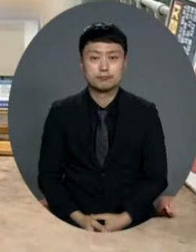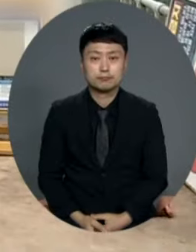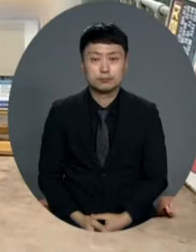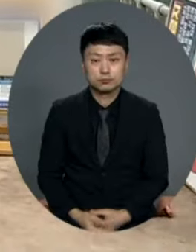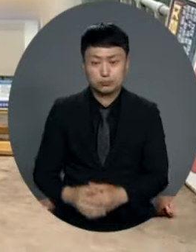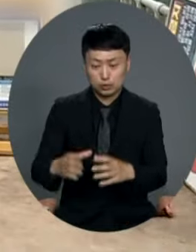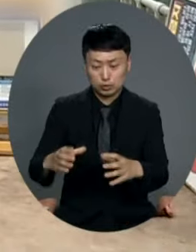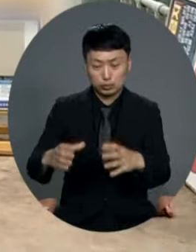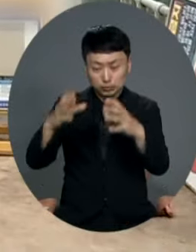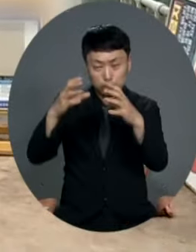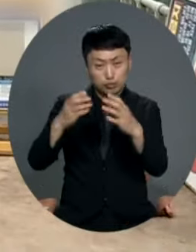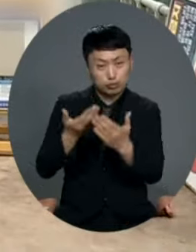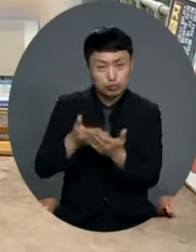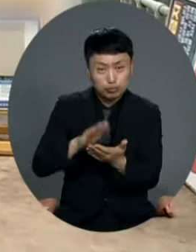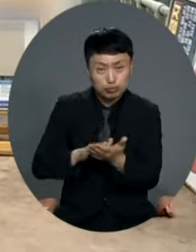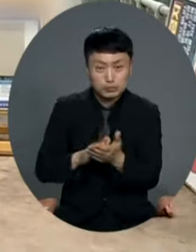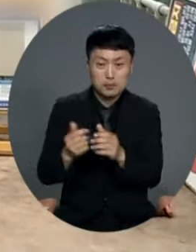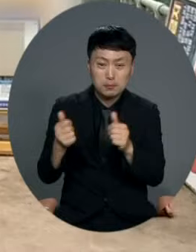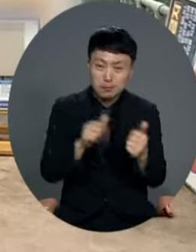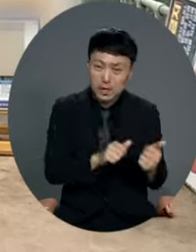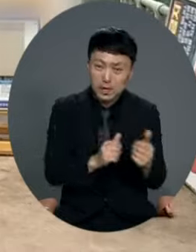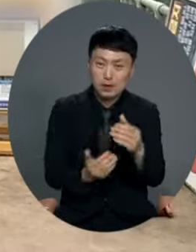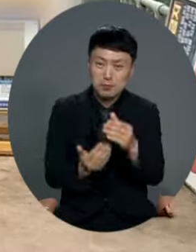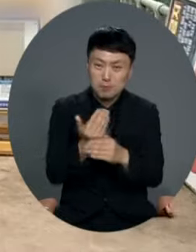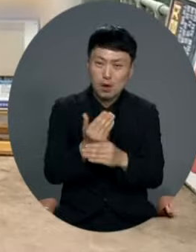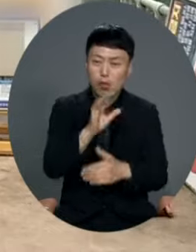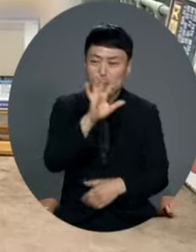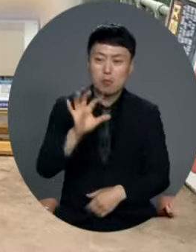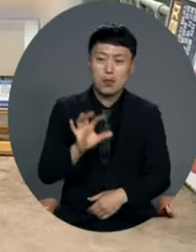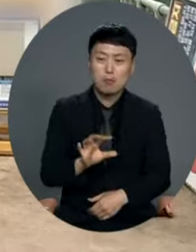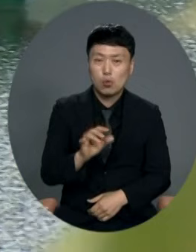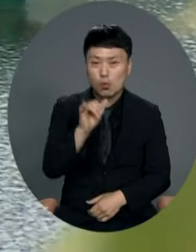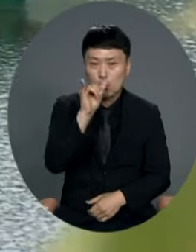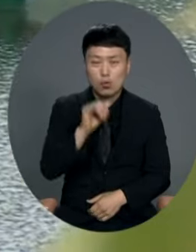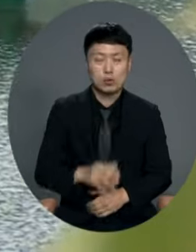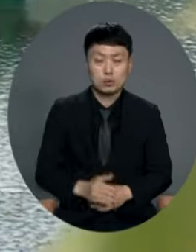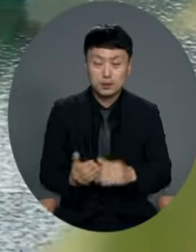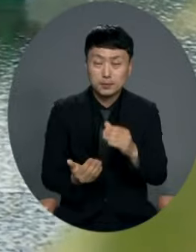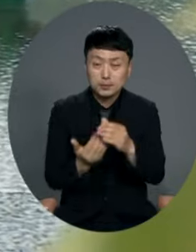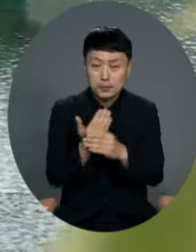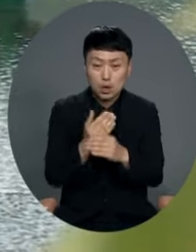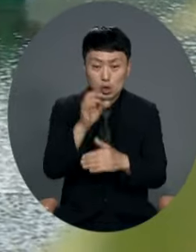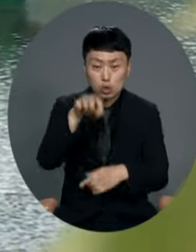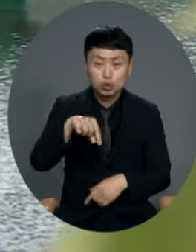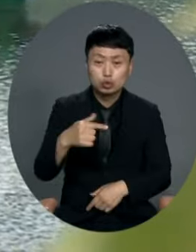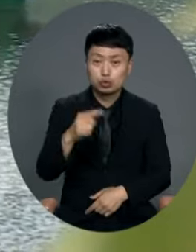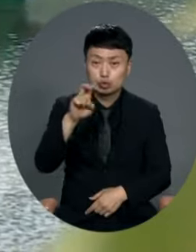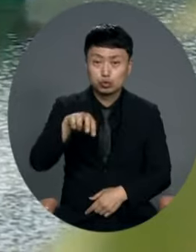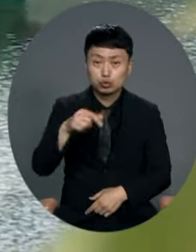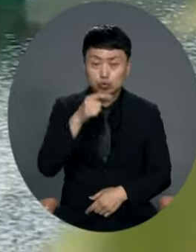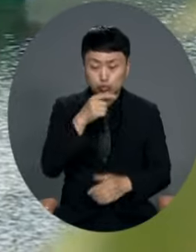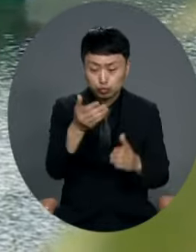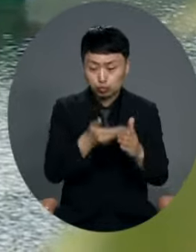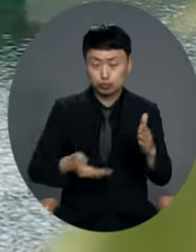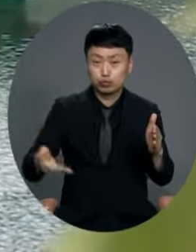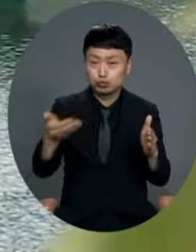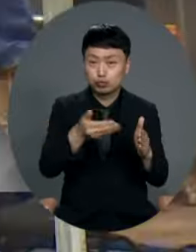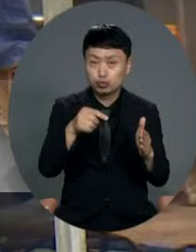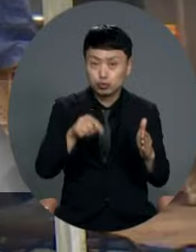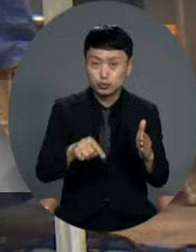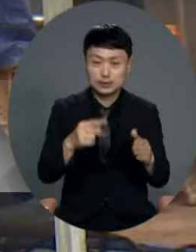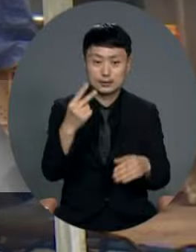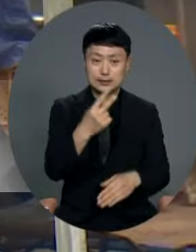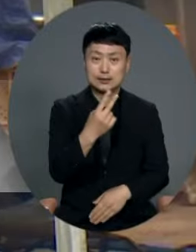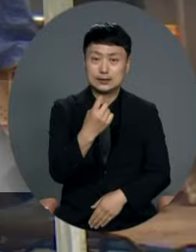취수탑 공사를 하다 목숨을 잃은 사고가 이번만이 아닙니다 이번에 사고가 난 운문댐 취수탑 공사장에서는 지난